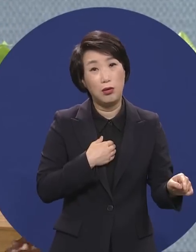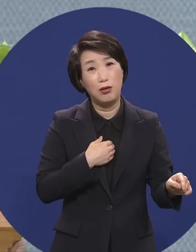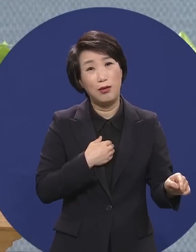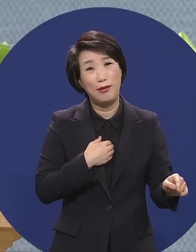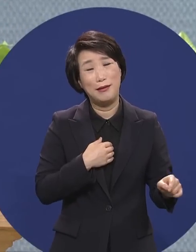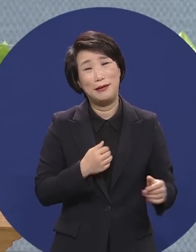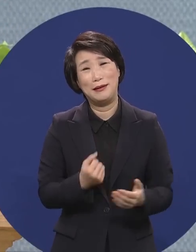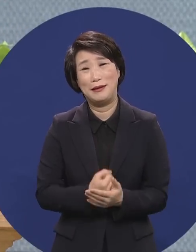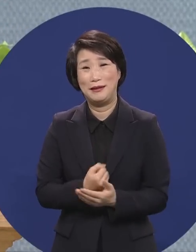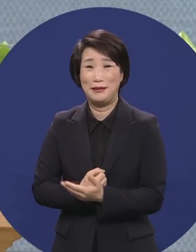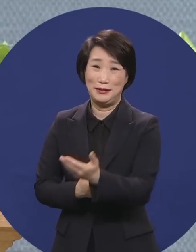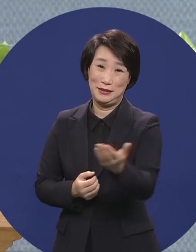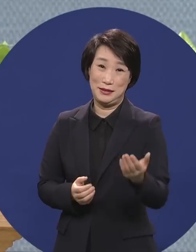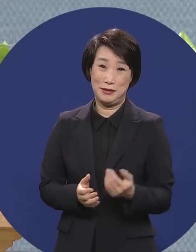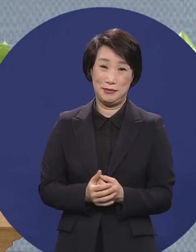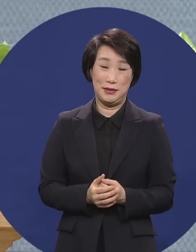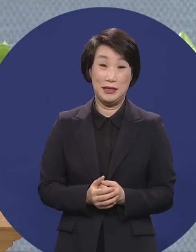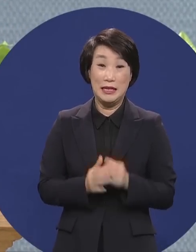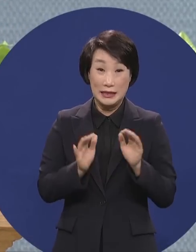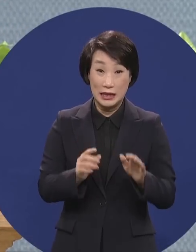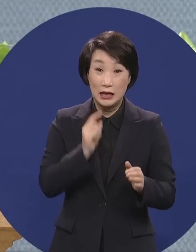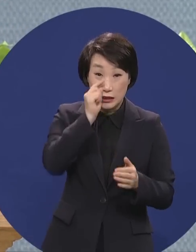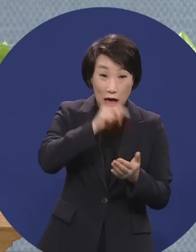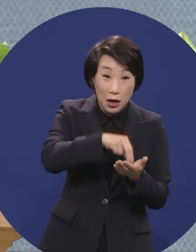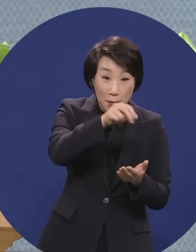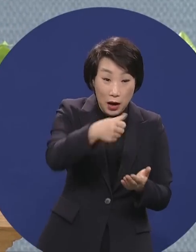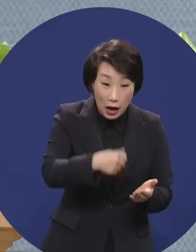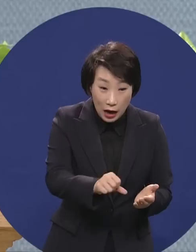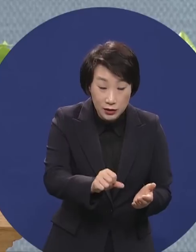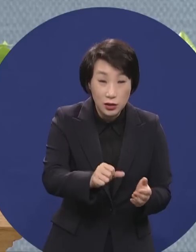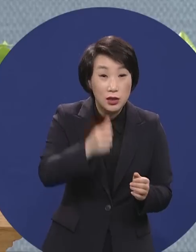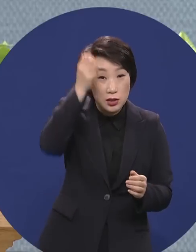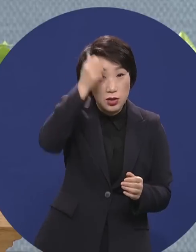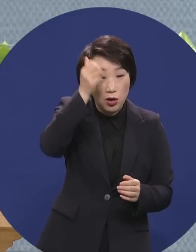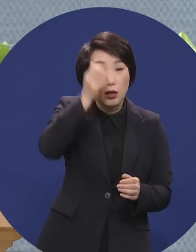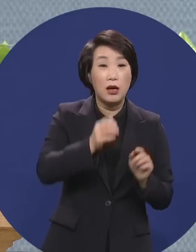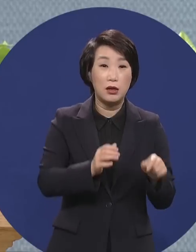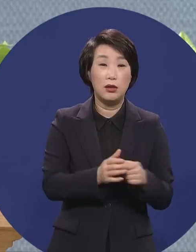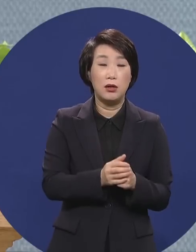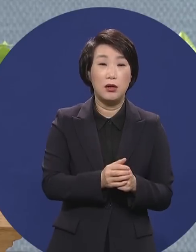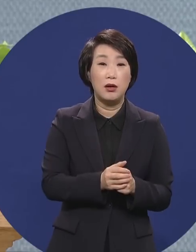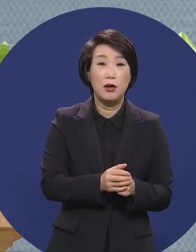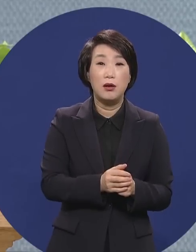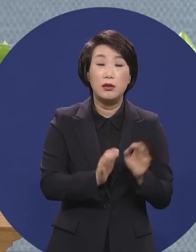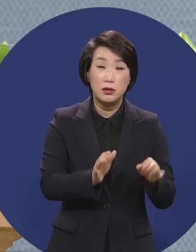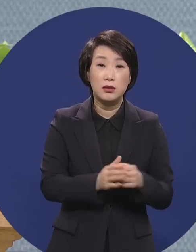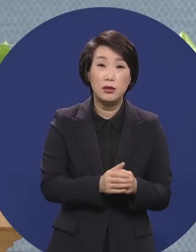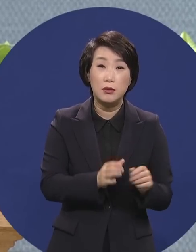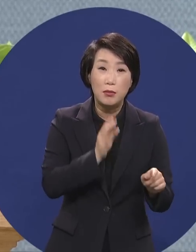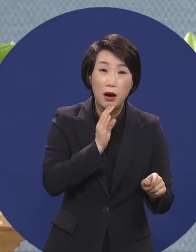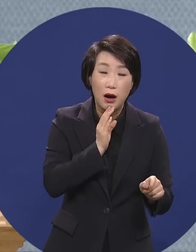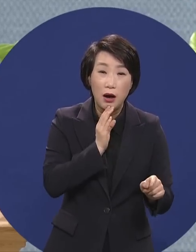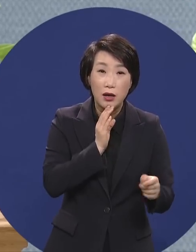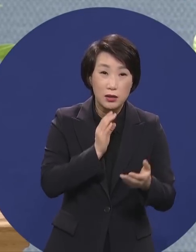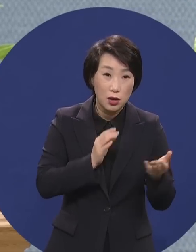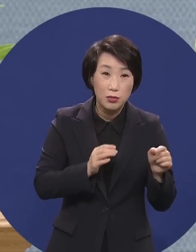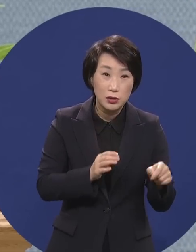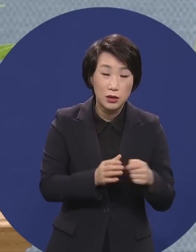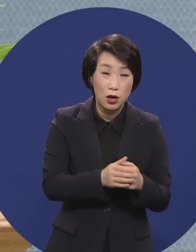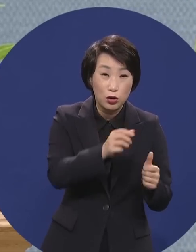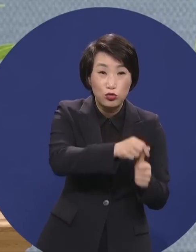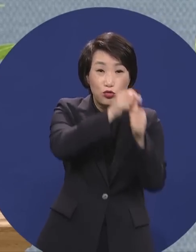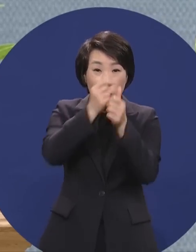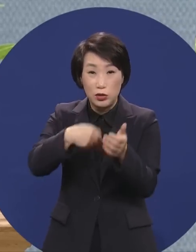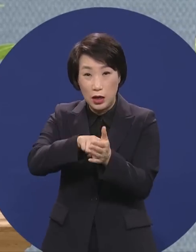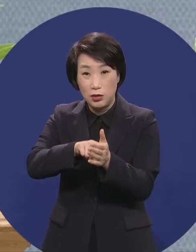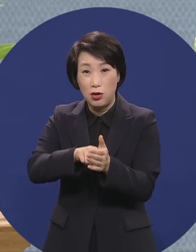말입니다. 여러분, 탕자의 영의 진정한 친구는 탕자를 살리기 위해서 자기 목숨을